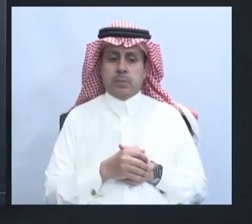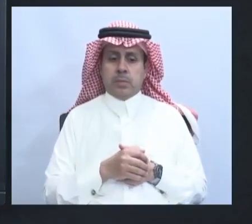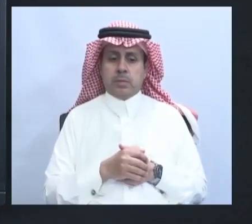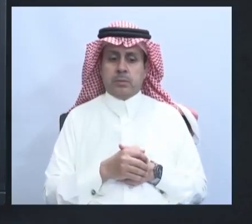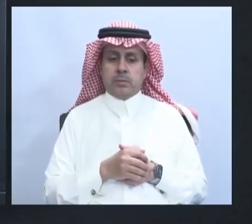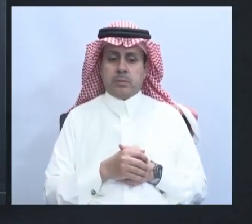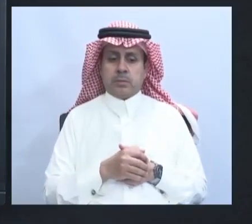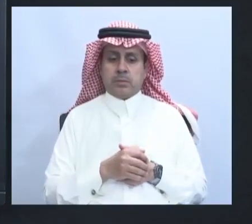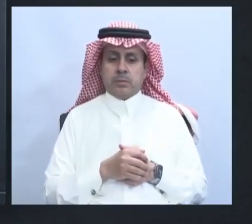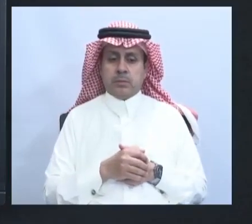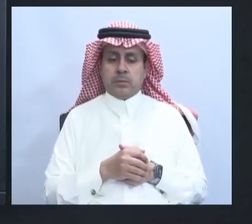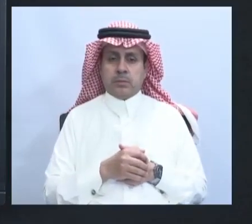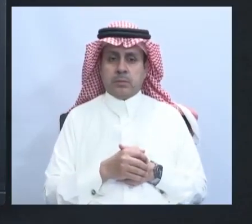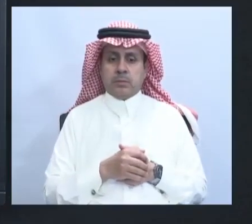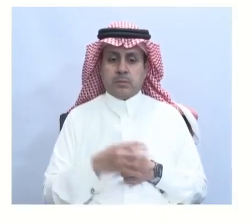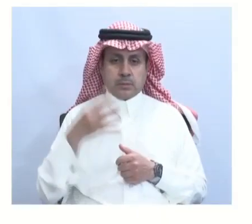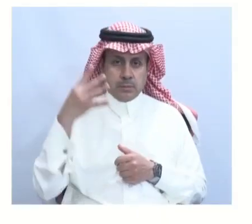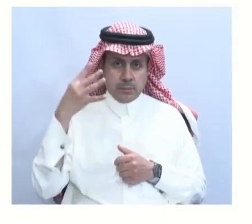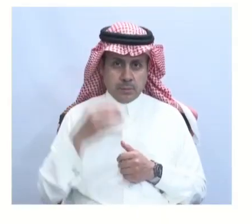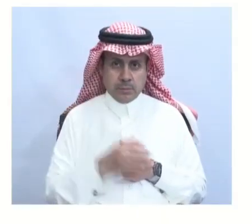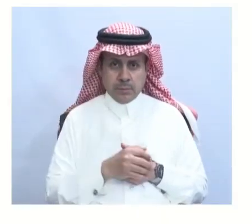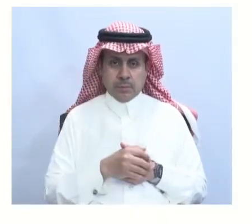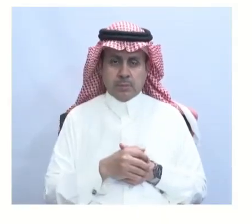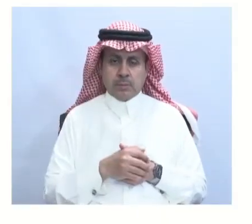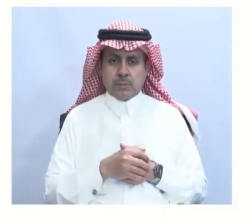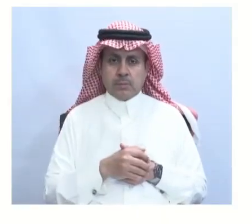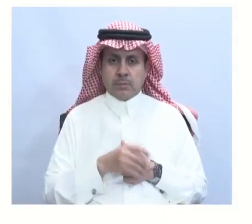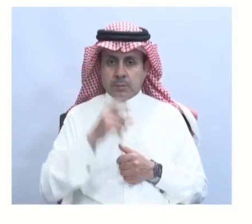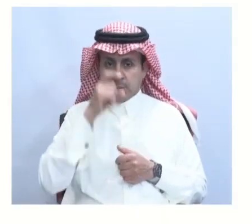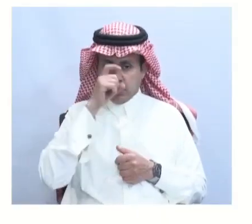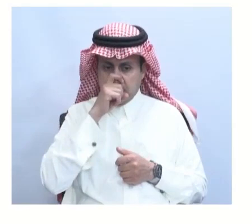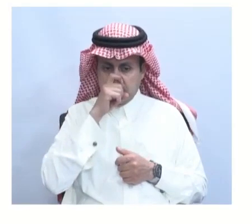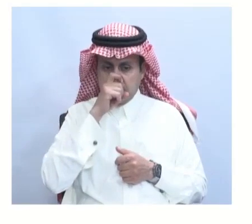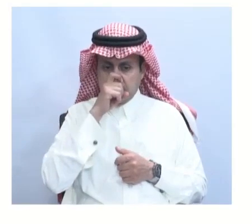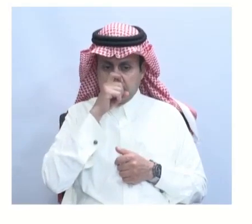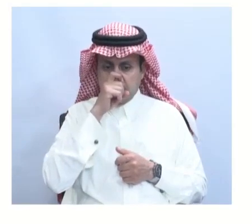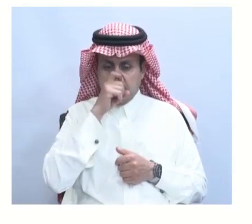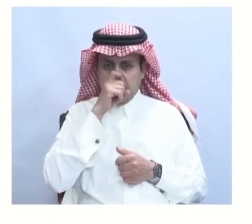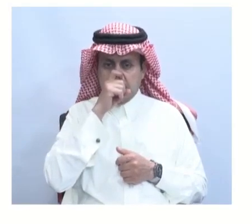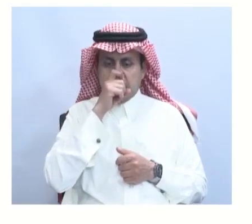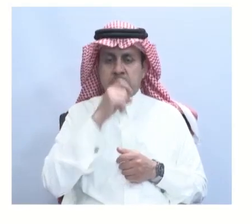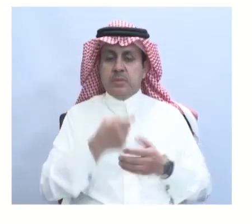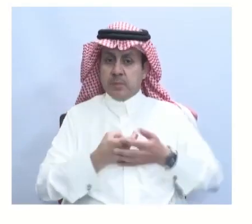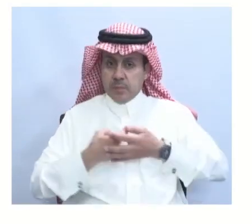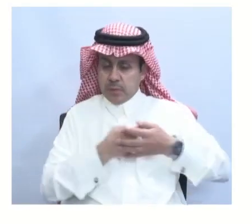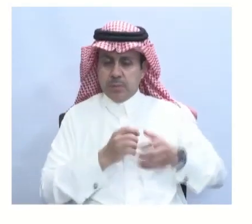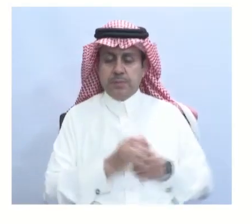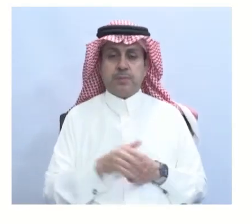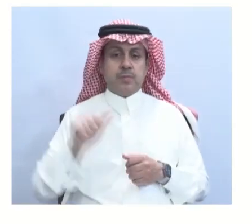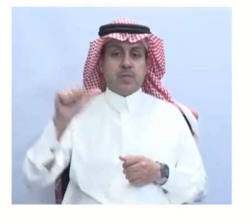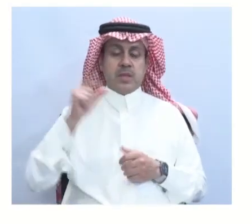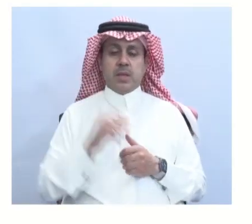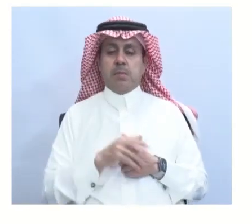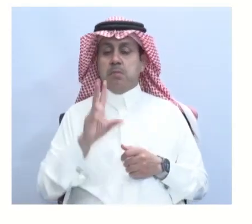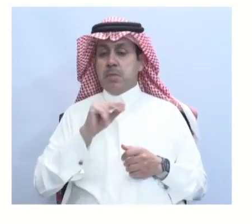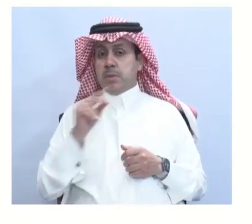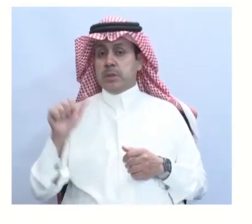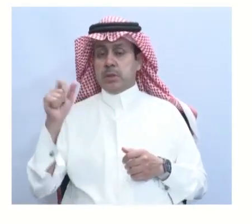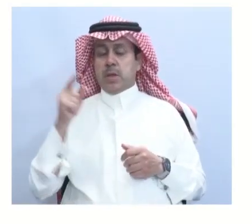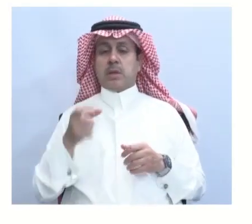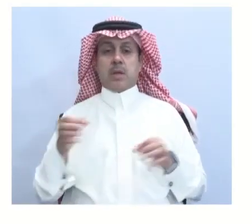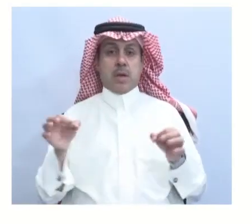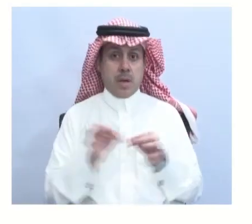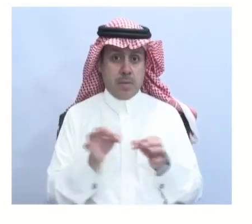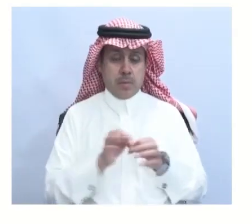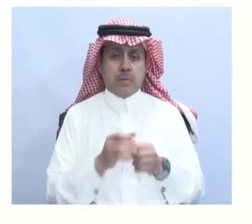هنا المساله الرابعه وجوب صلته ا لمن ارضعته كما يصل رحمه